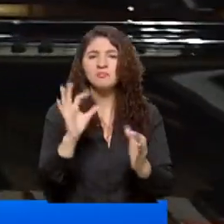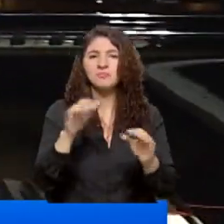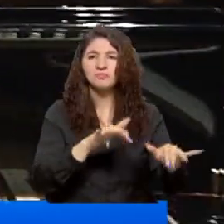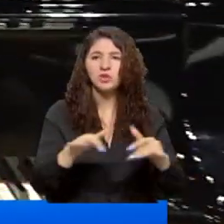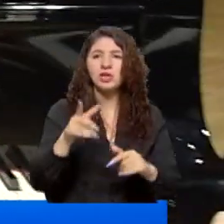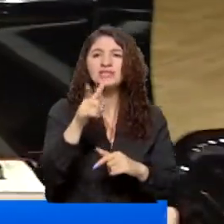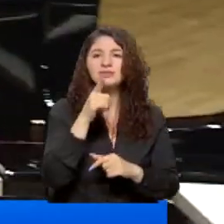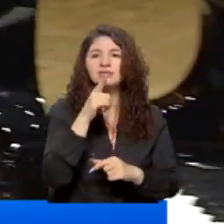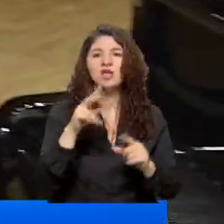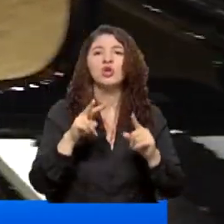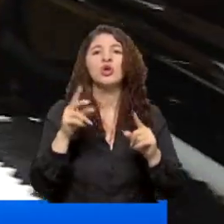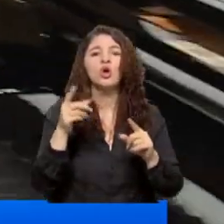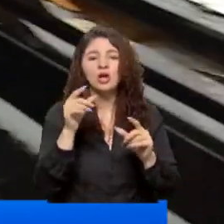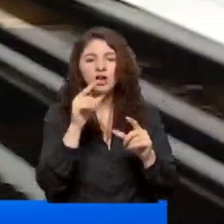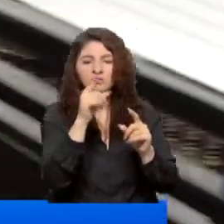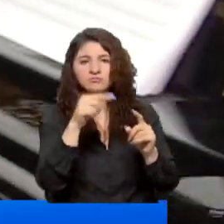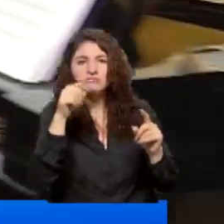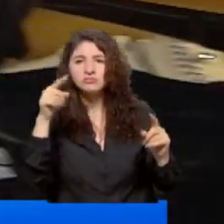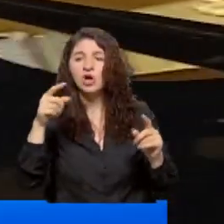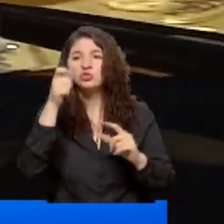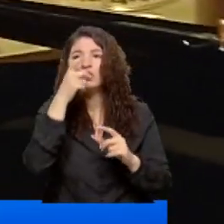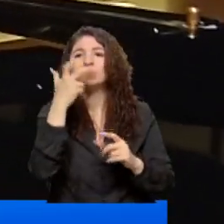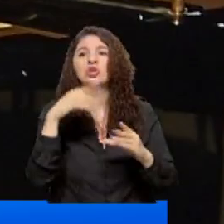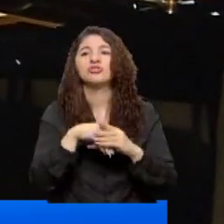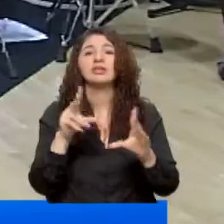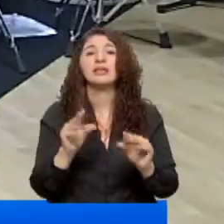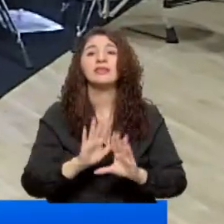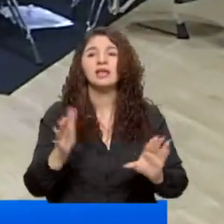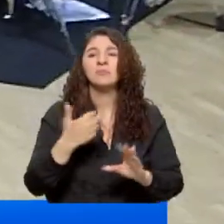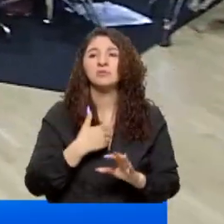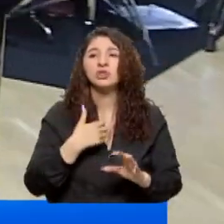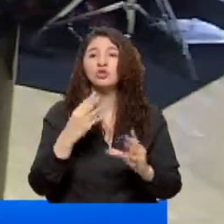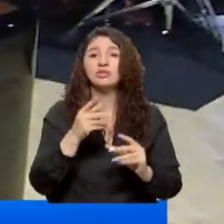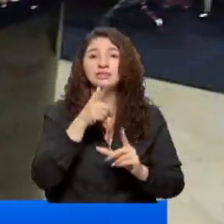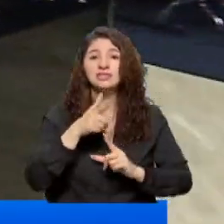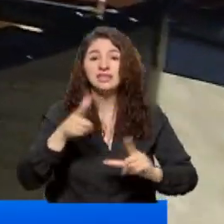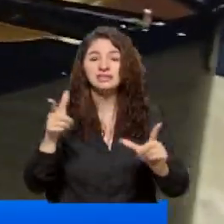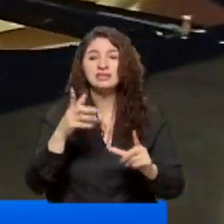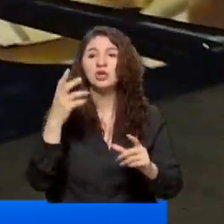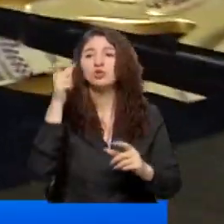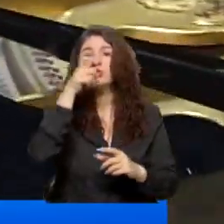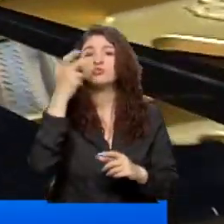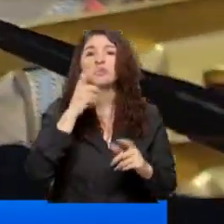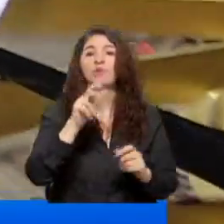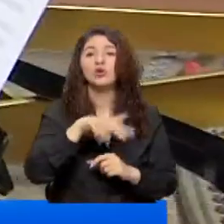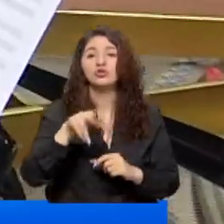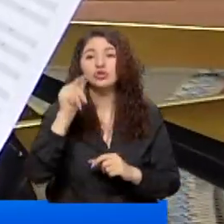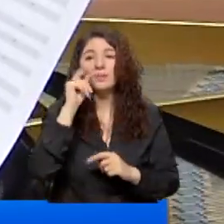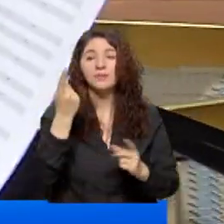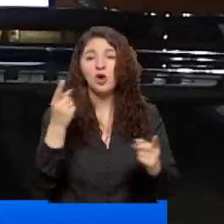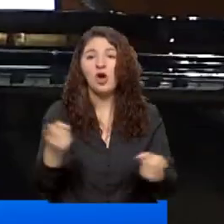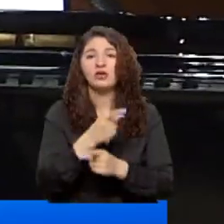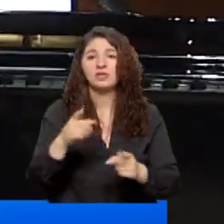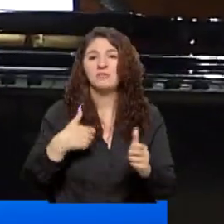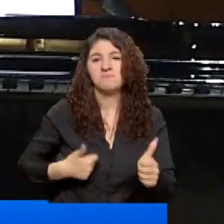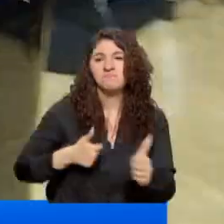ya piyanodaki sesler notalar Türk müziği için yeterli değil biz Çok Sesli Türk Müziği yapacağız 33 kişilik bir